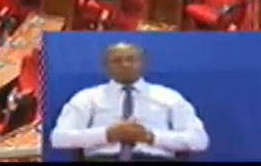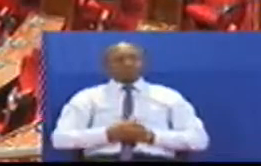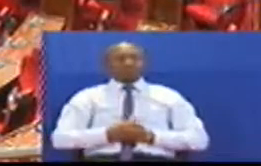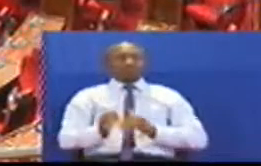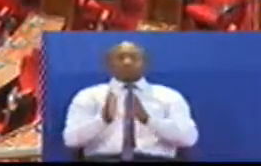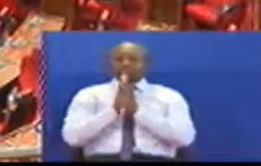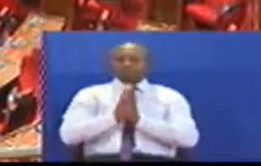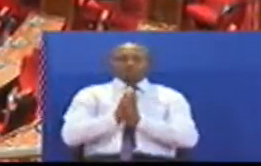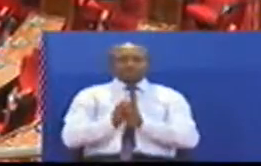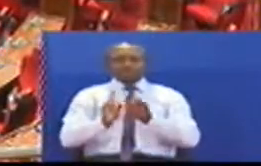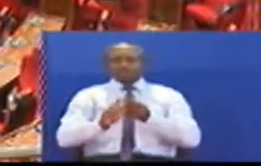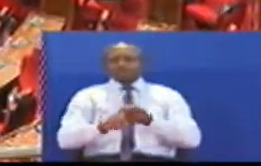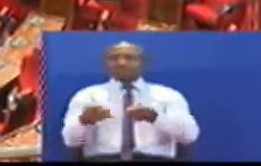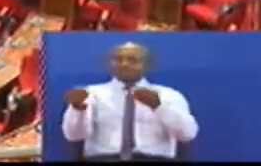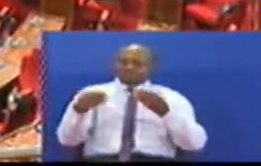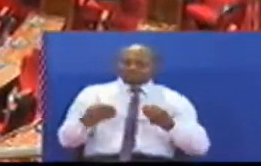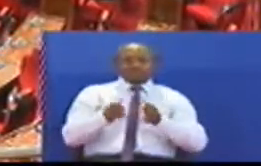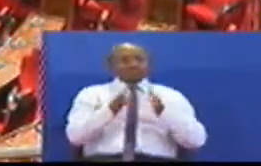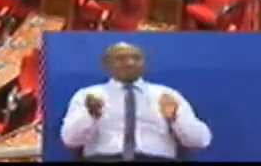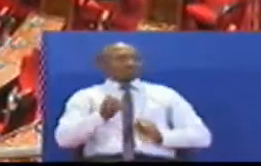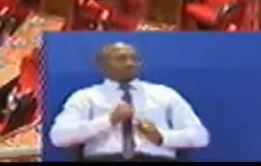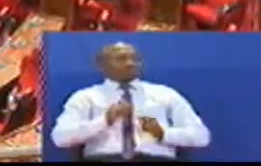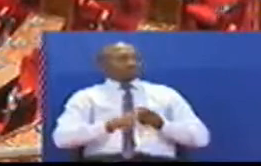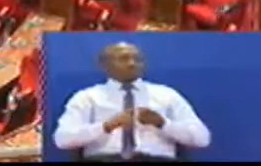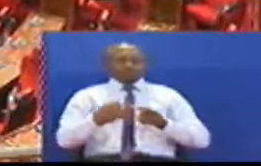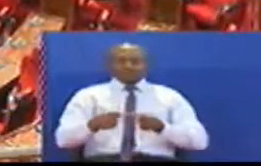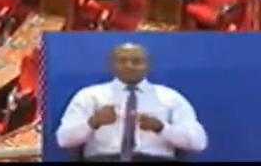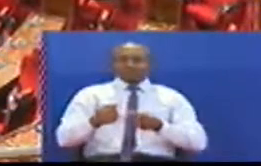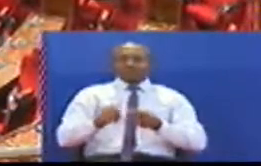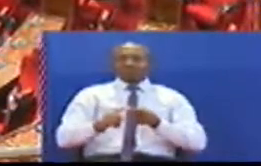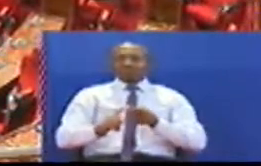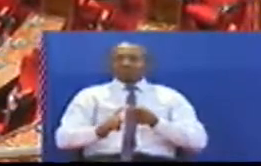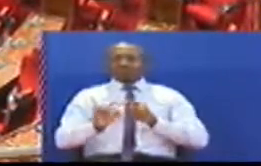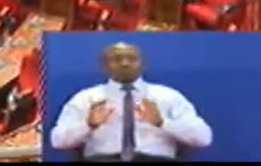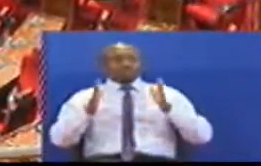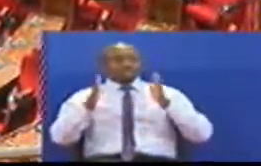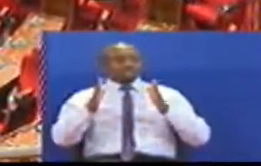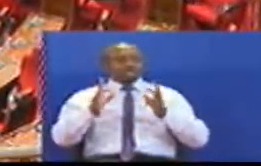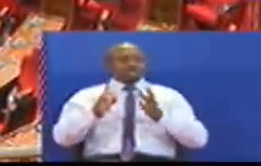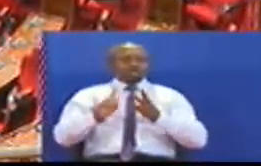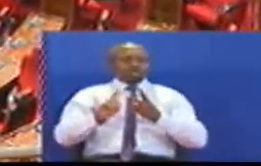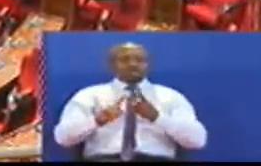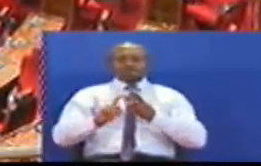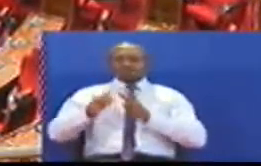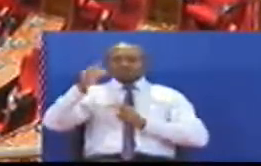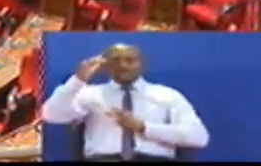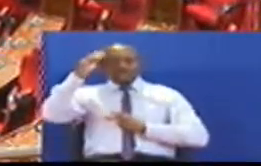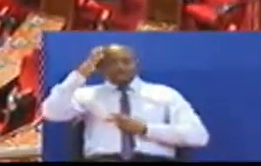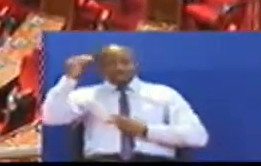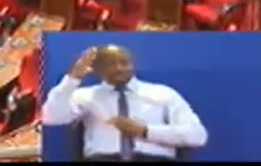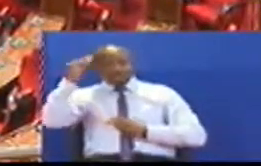nashukuru kwa kunipa nafasi ya kutoa maelezo yangu binafsi yanayohusu wagonjwa wanaoishi na virusi vya ukimwi, yani